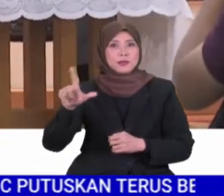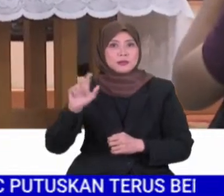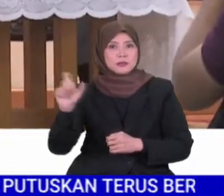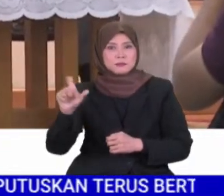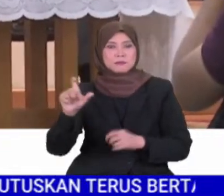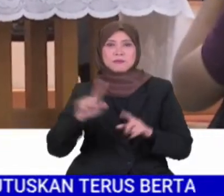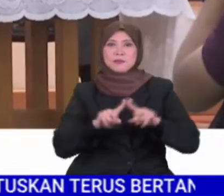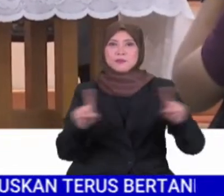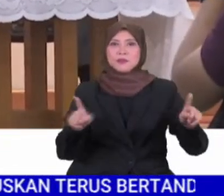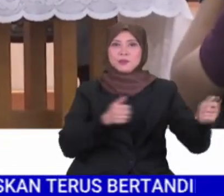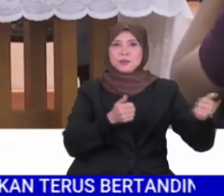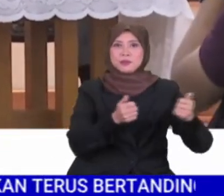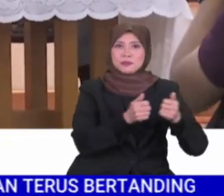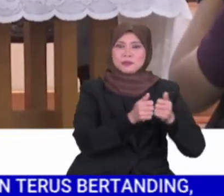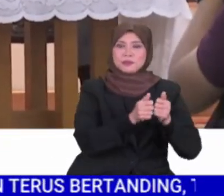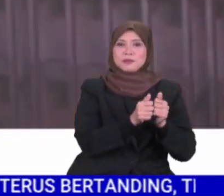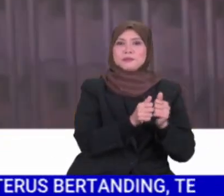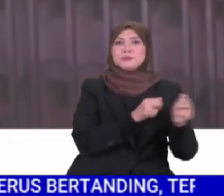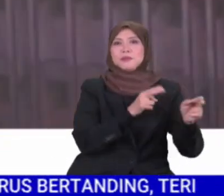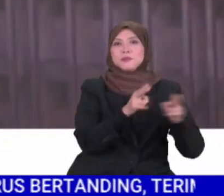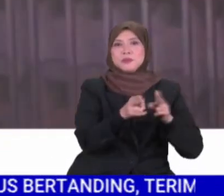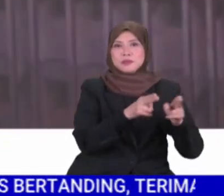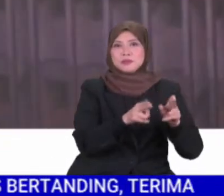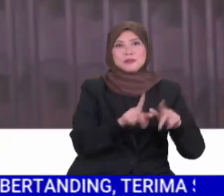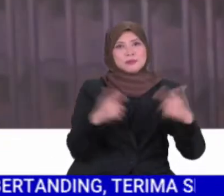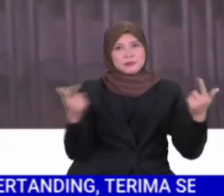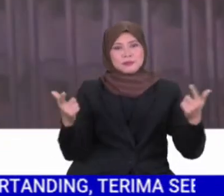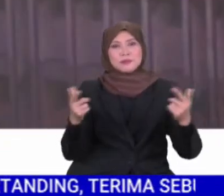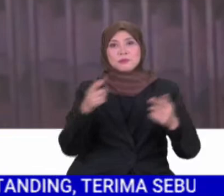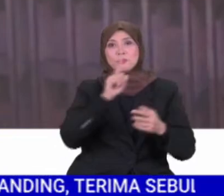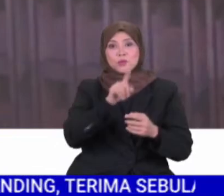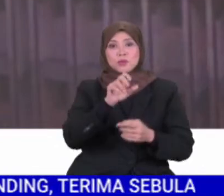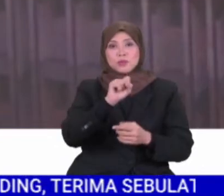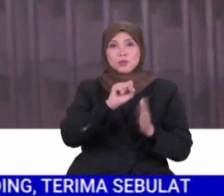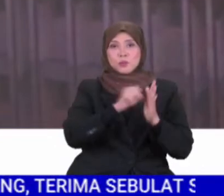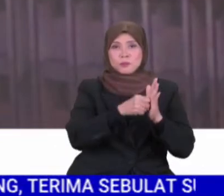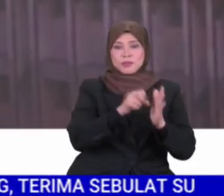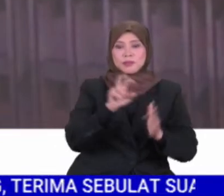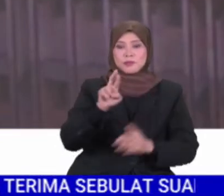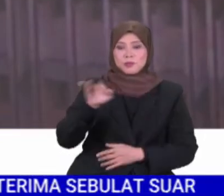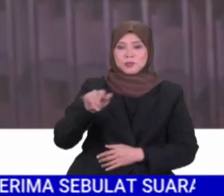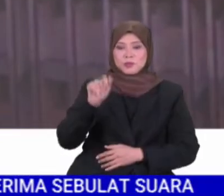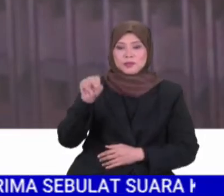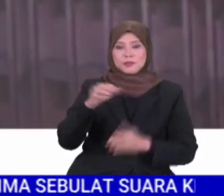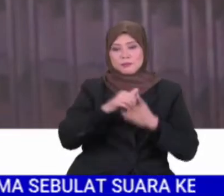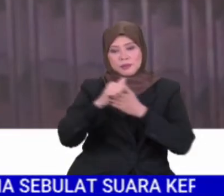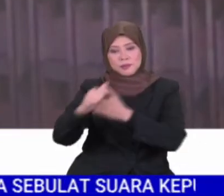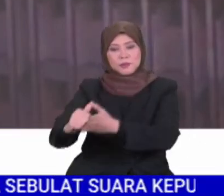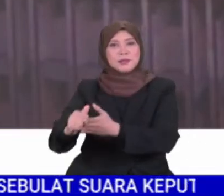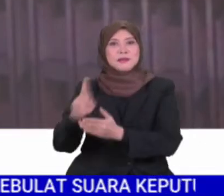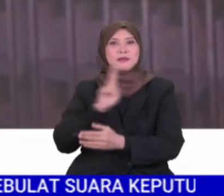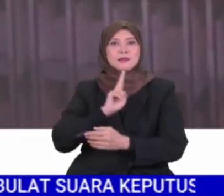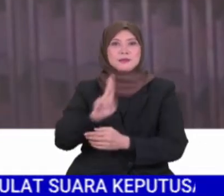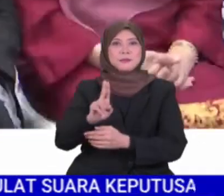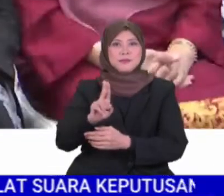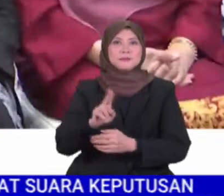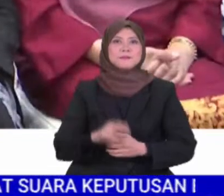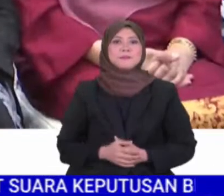peranannya bukan sekadar pentadbiran dan pengurusan, malah menjadi sumber rujukan serta panduan dalam bidang